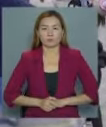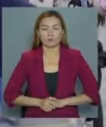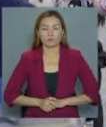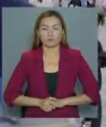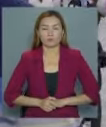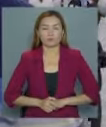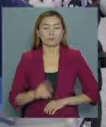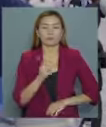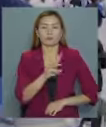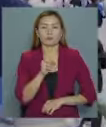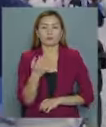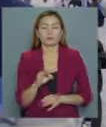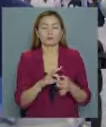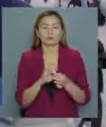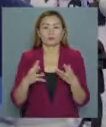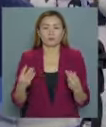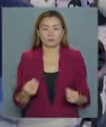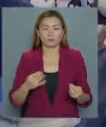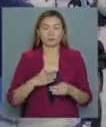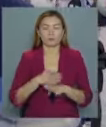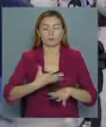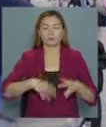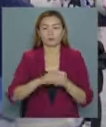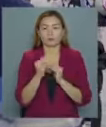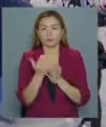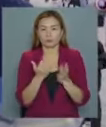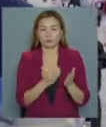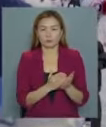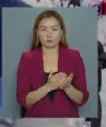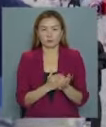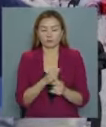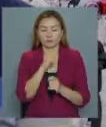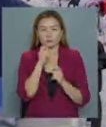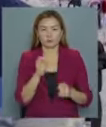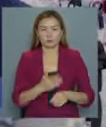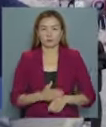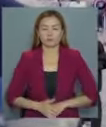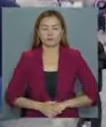1 май күні бірлік күніне қала қонақтарына осындай сазды бағдарламамызды тарту еттік.